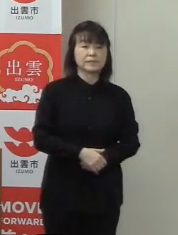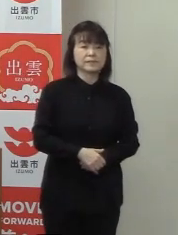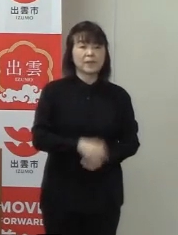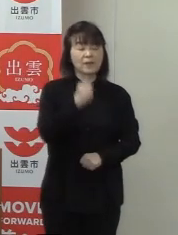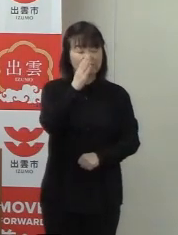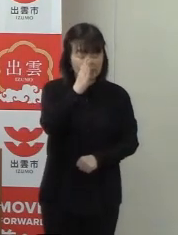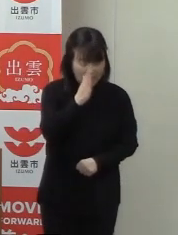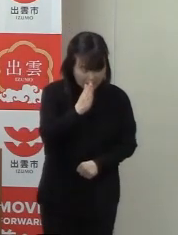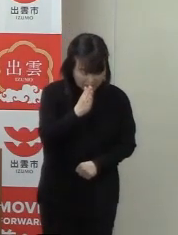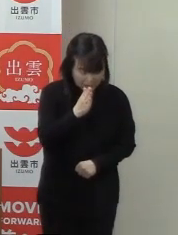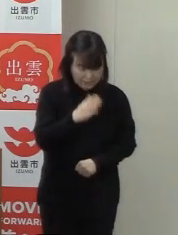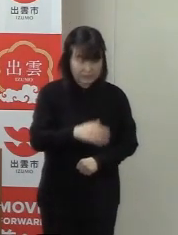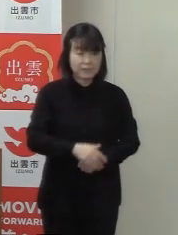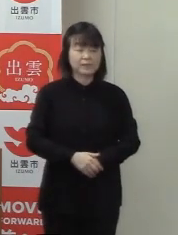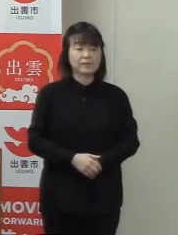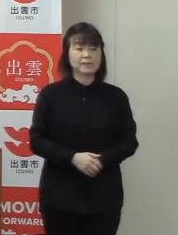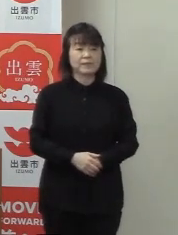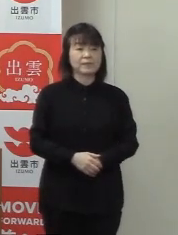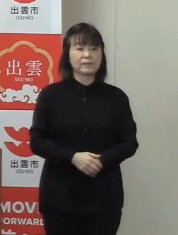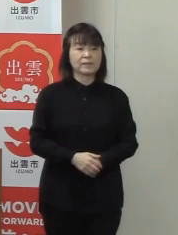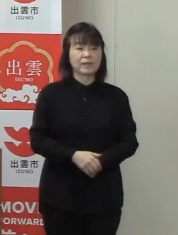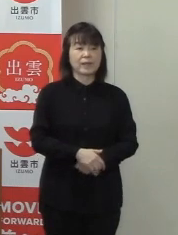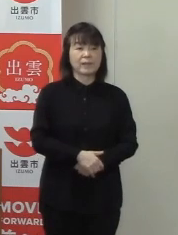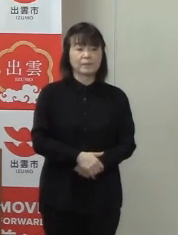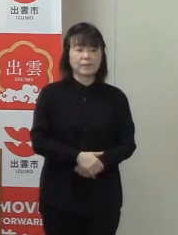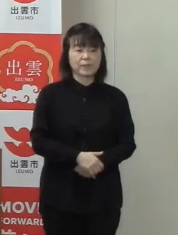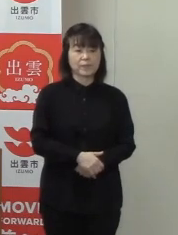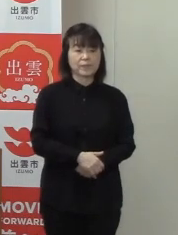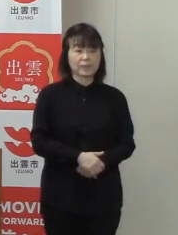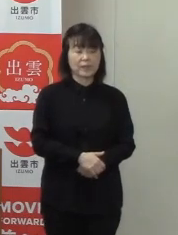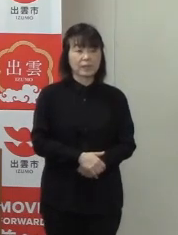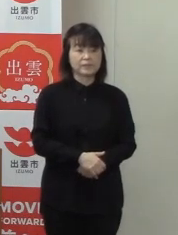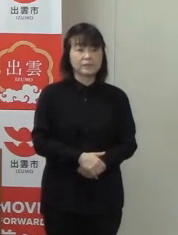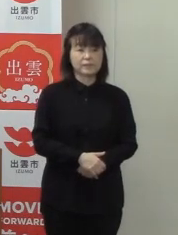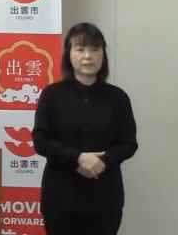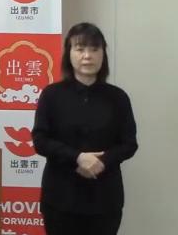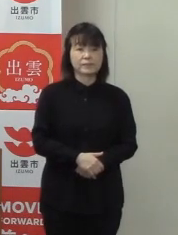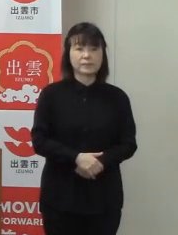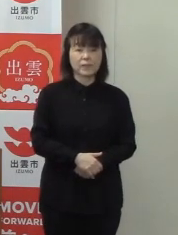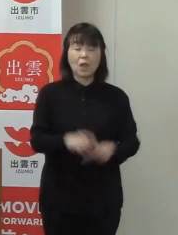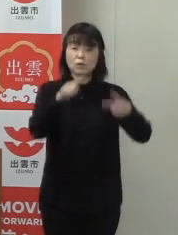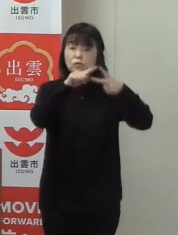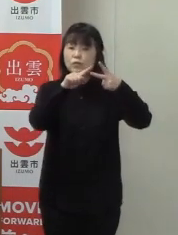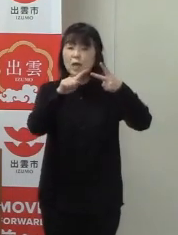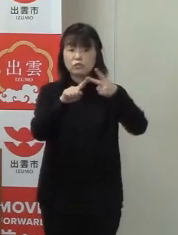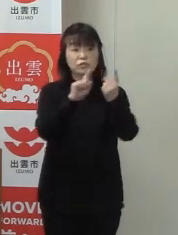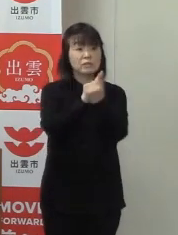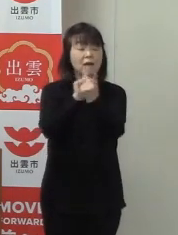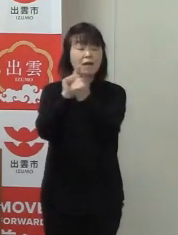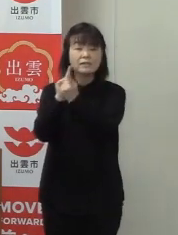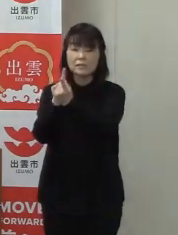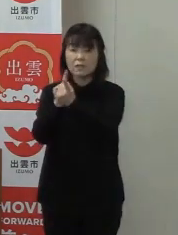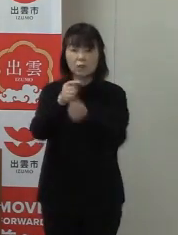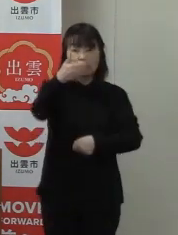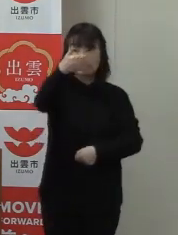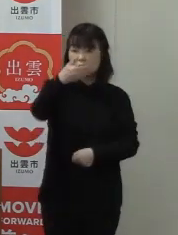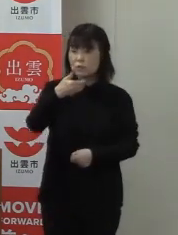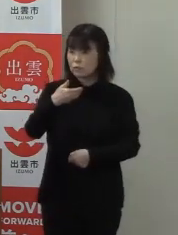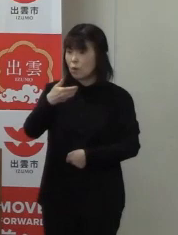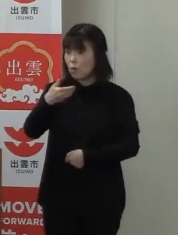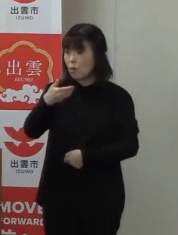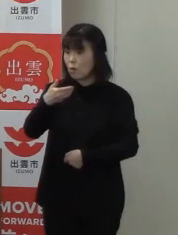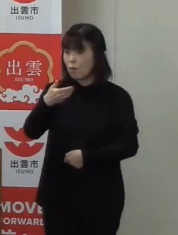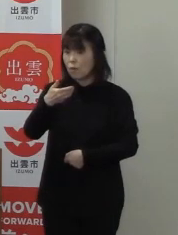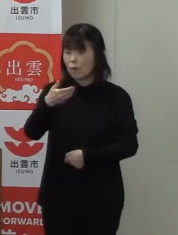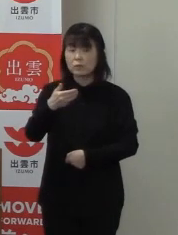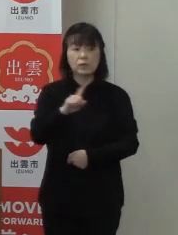よろしくお願いします。以上です。 それではこの案件2つにつきまして、何か質疑がございましたら